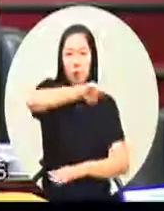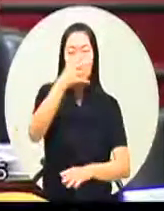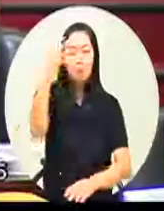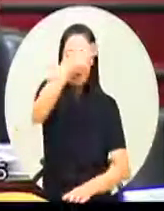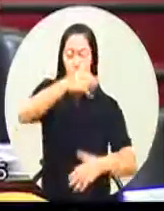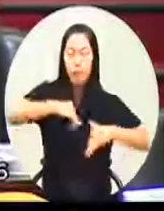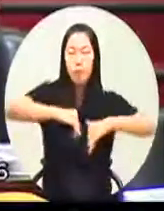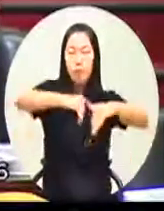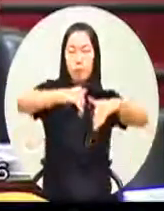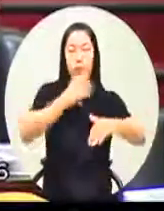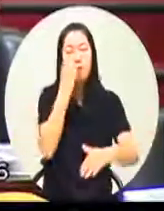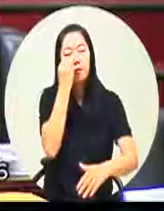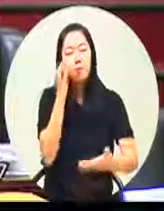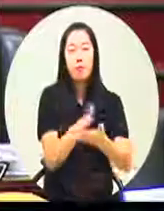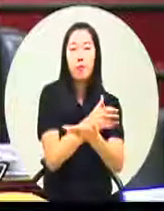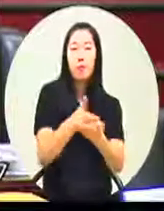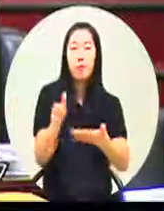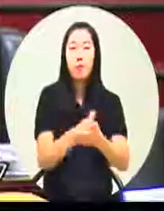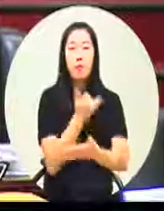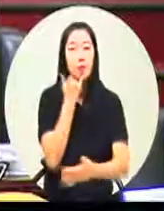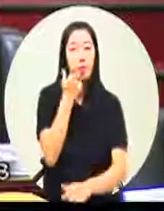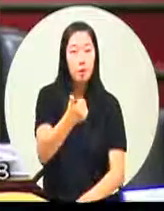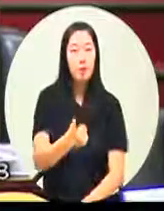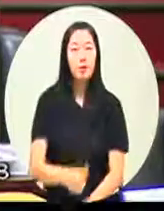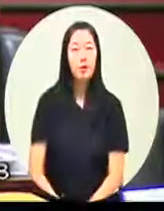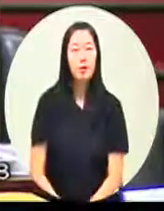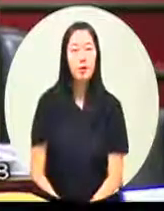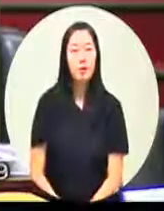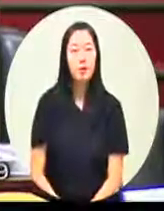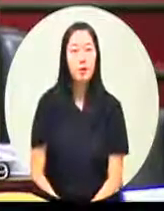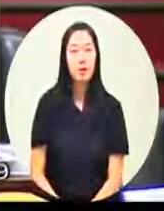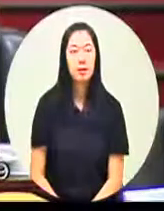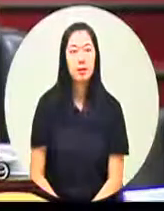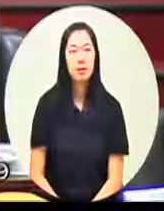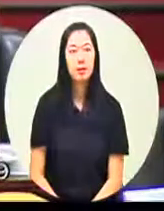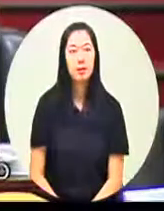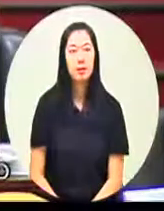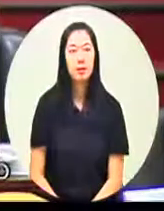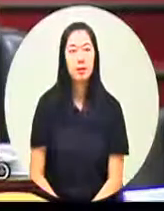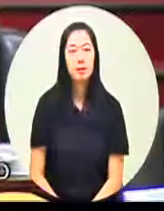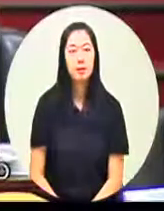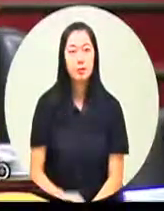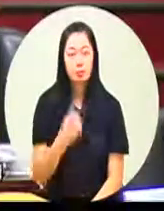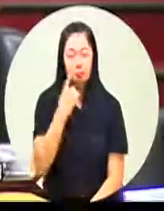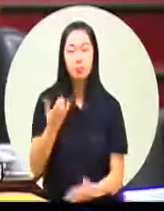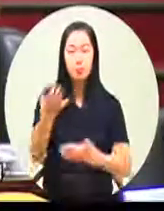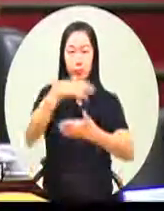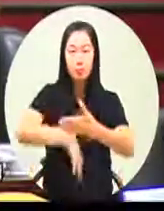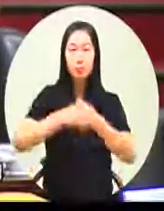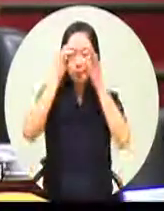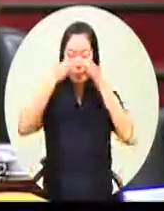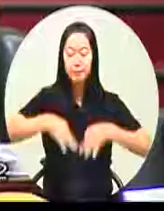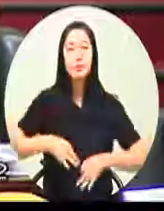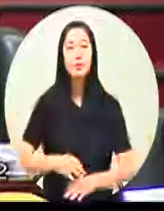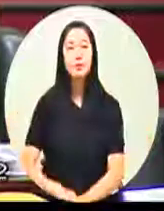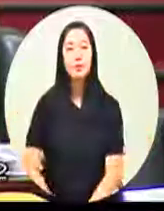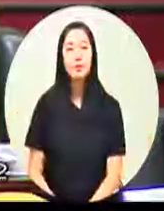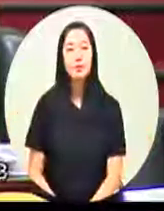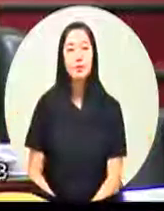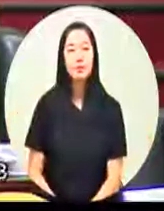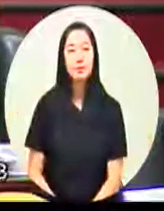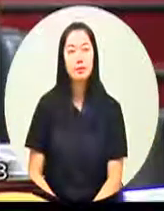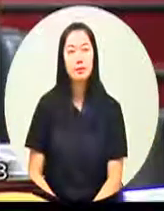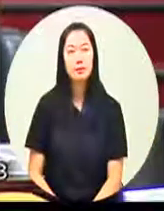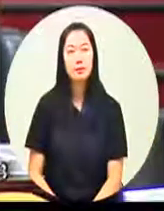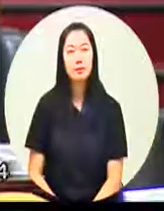街，好不好？ 好，我们来检讨。 对， 这个， 你在边缘，他要怎么去啊？ 对啊， 对， 我们来纳入检讨， 好不好？ 好， 好，这一部分呢，请局